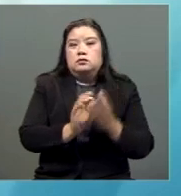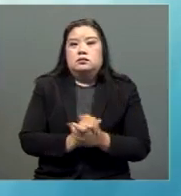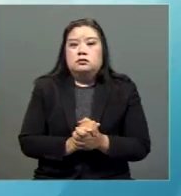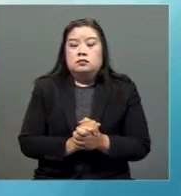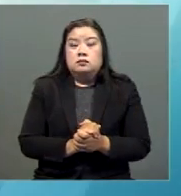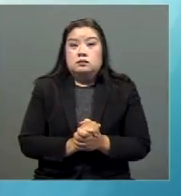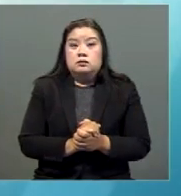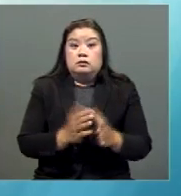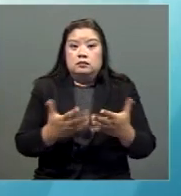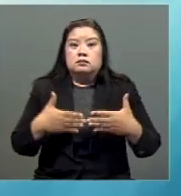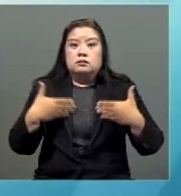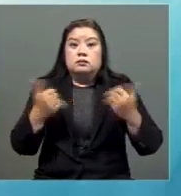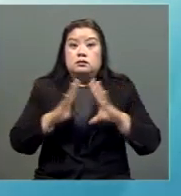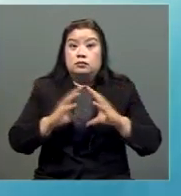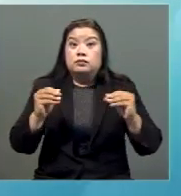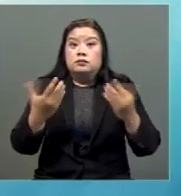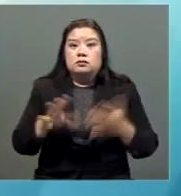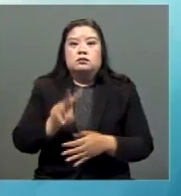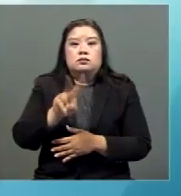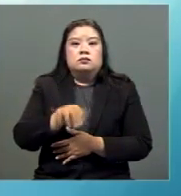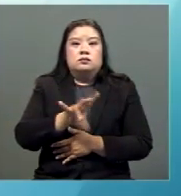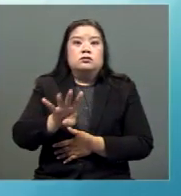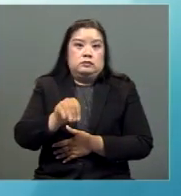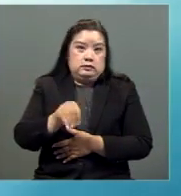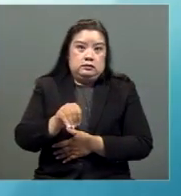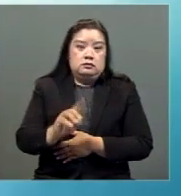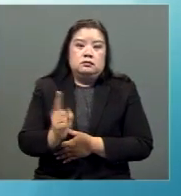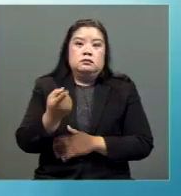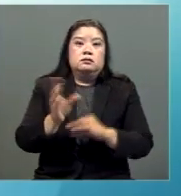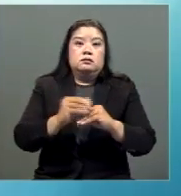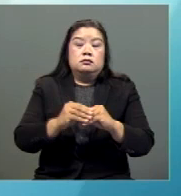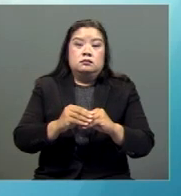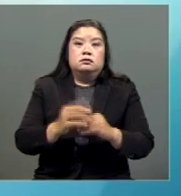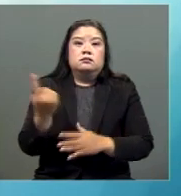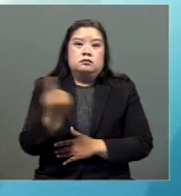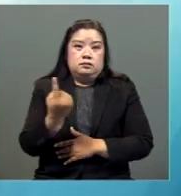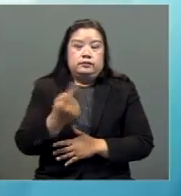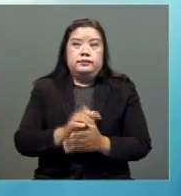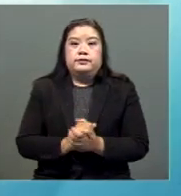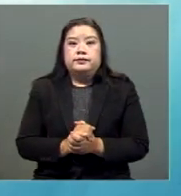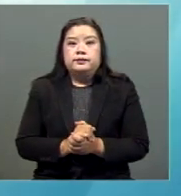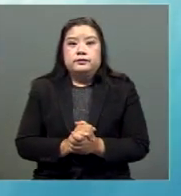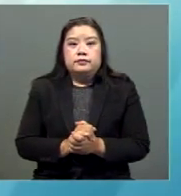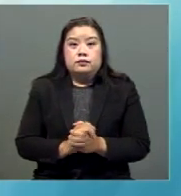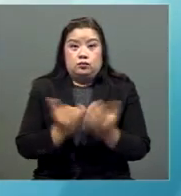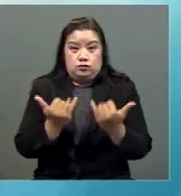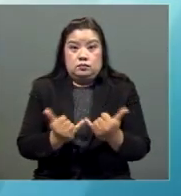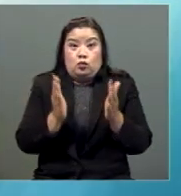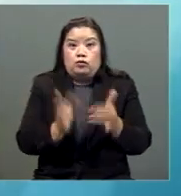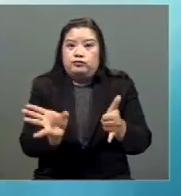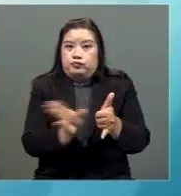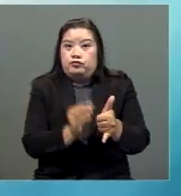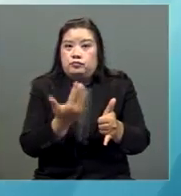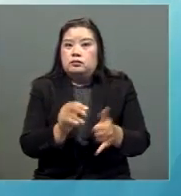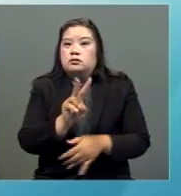รายนะครับทุกรายอยู่ในสูงกัดกันนะครับที่จังหวัดสงขลาที่สะเดานะครับเดี๋ยวผมนำเรียนรายงานเพิ่มเติมนะครับแล้วก็มีผู้ป่วยหายแล้ว2740เพิ่มขึ้นวันนี้หาย 1รายแล้วก็ทำให้ยอดสะสมนะครับ